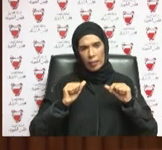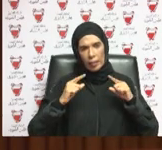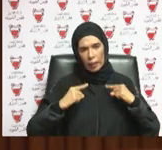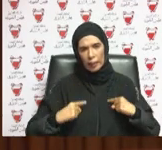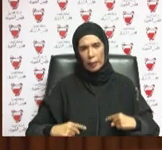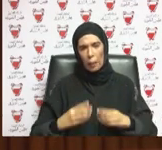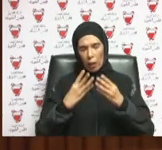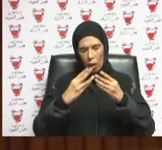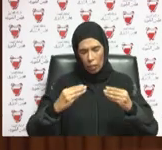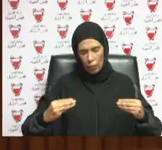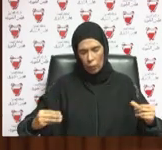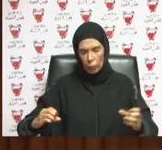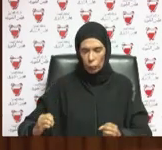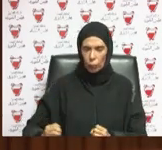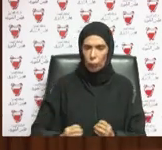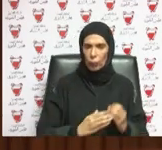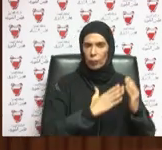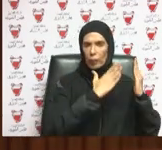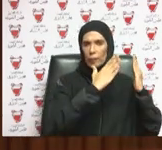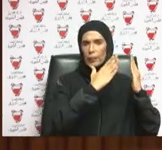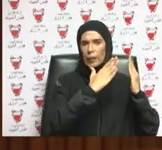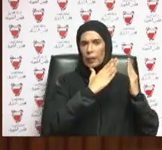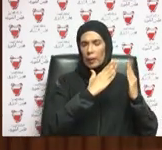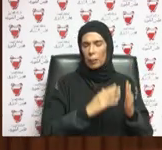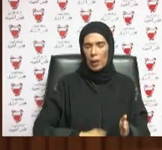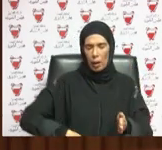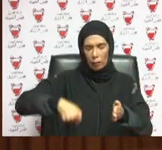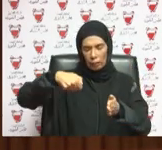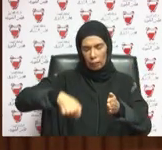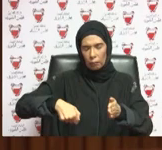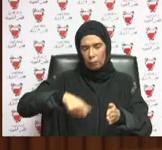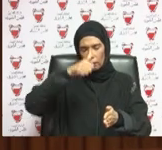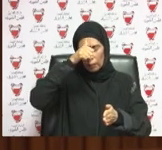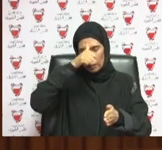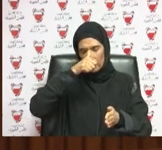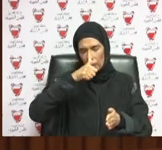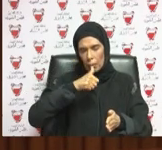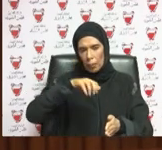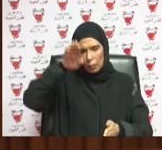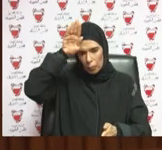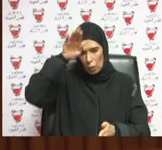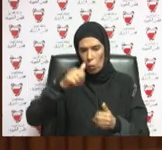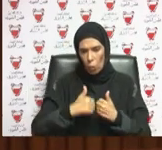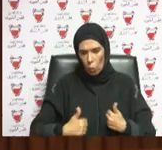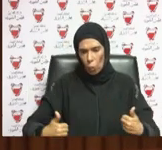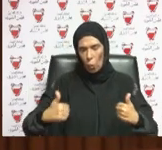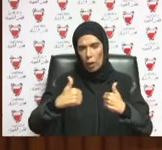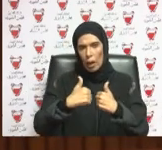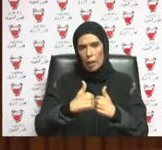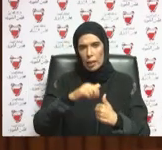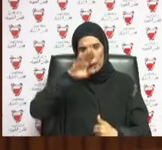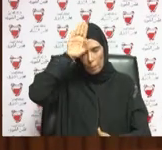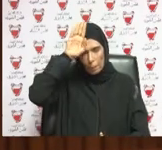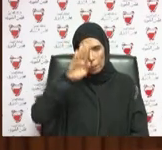جناته. أتقدم بأحر التعازي إلى مقام جلالة الملك المفدى والعائلة الكريمة وشعب البحرين